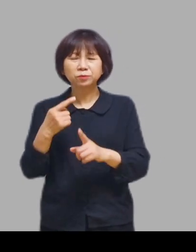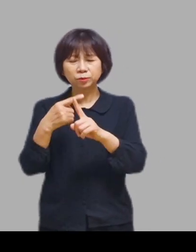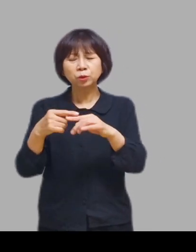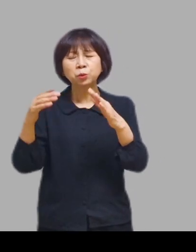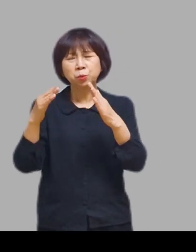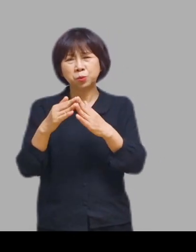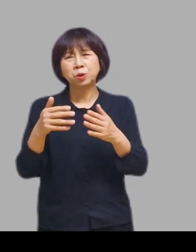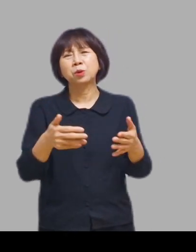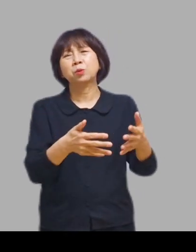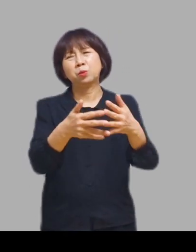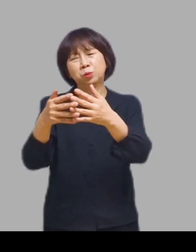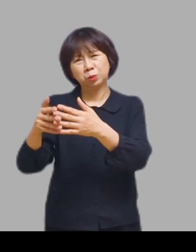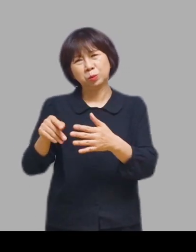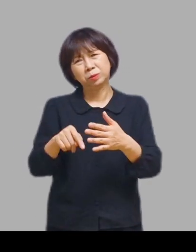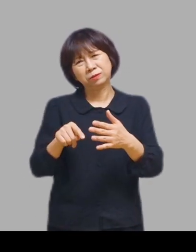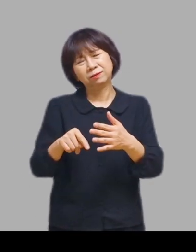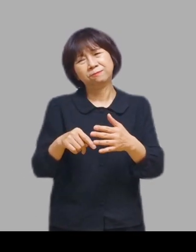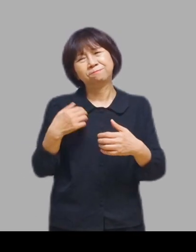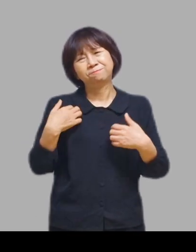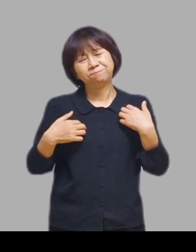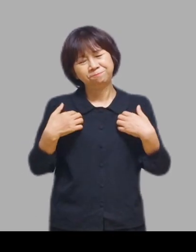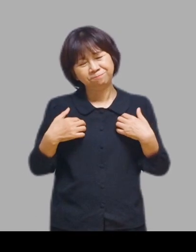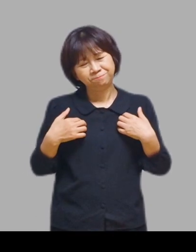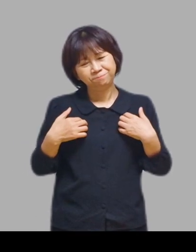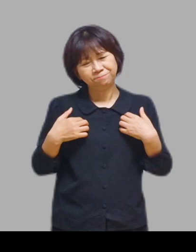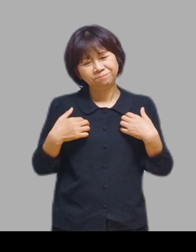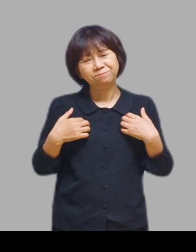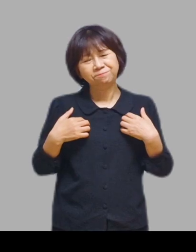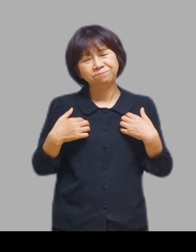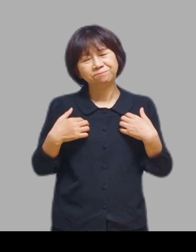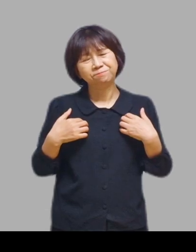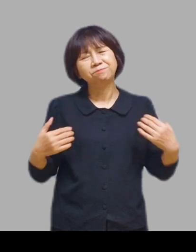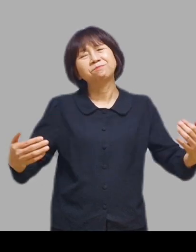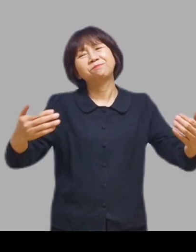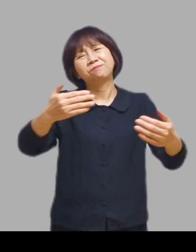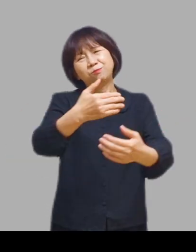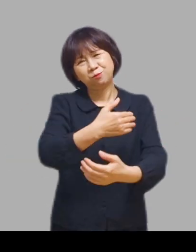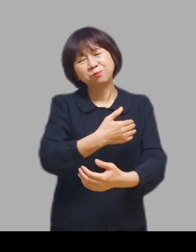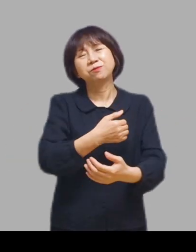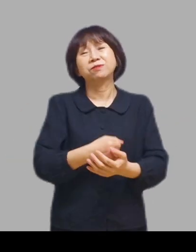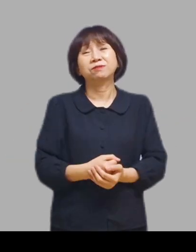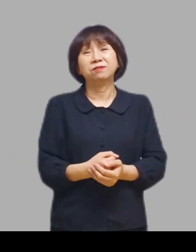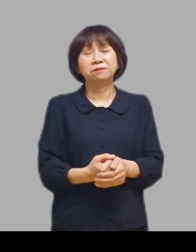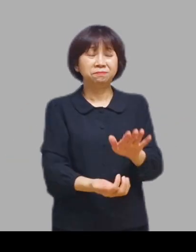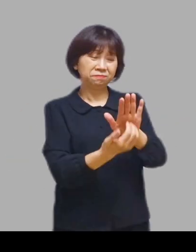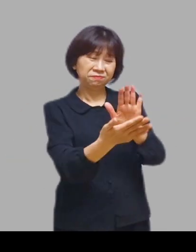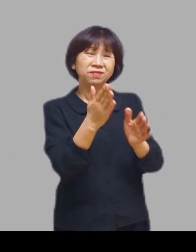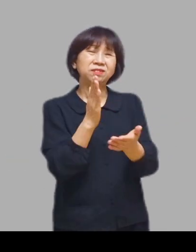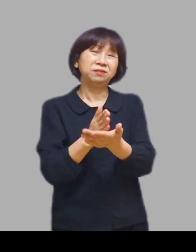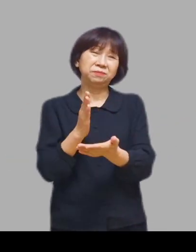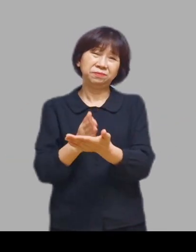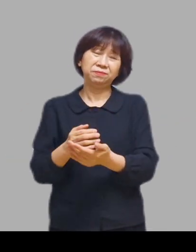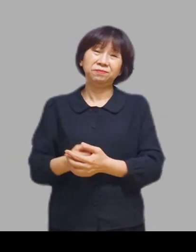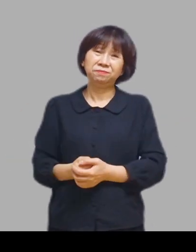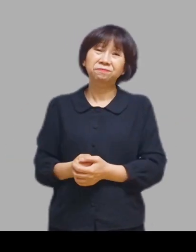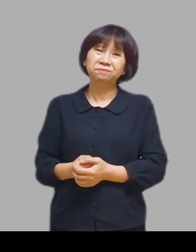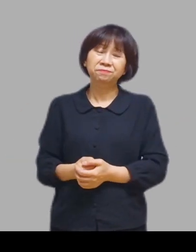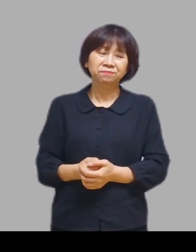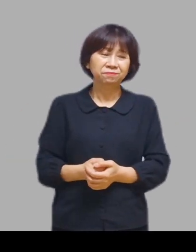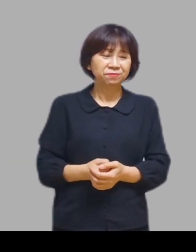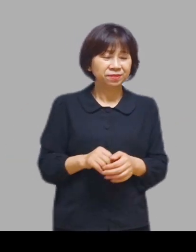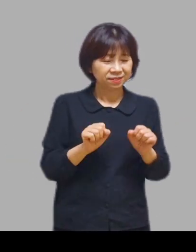교회라는 곳은요, 그분들을 막는 곳이 아니에요. 안녕하세요. 처음 오셨죠? 이리로